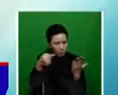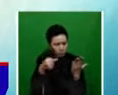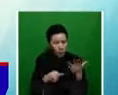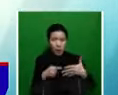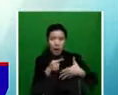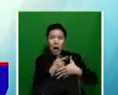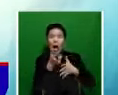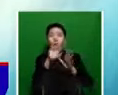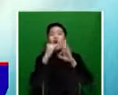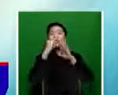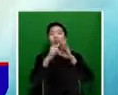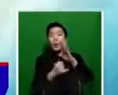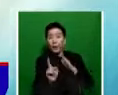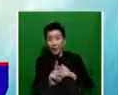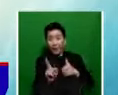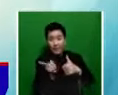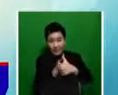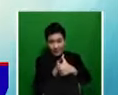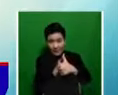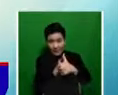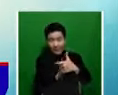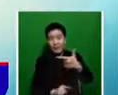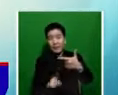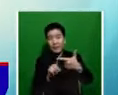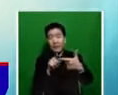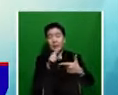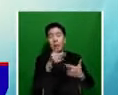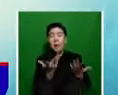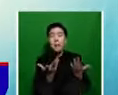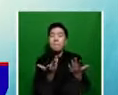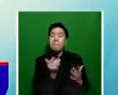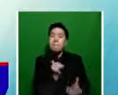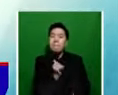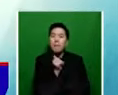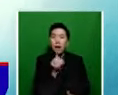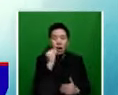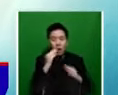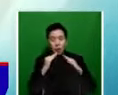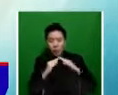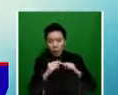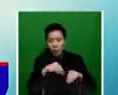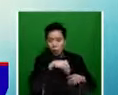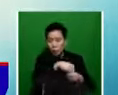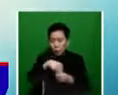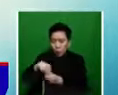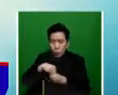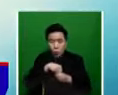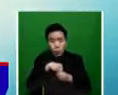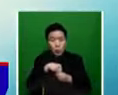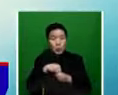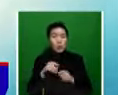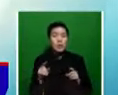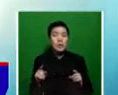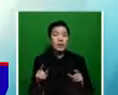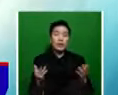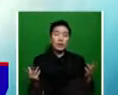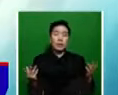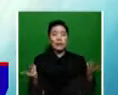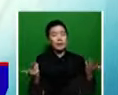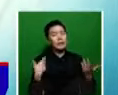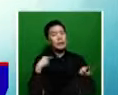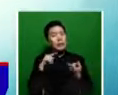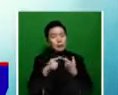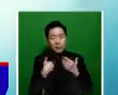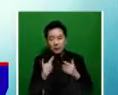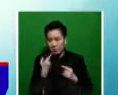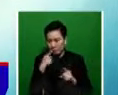ว่าท่านอยู่จังหวัดไหนนะครับแล้วก็ท่านเดินทางหรืออยู่อาศัยในพื้นที่ที่ ที่มี